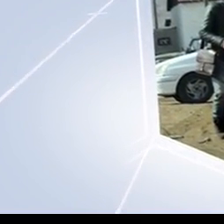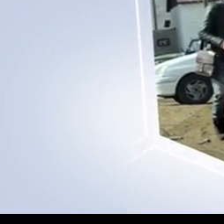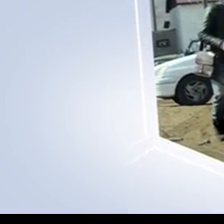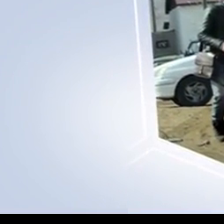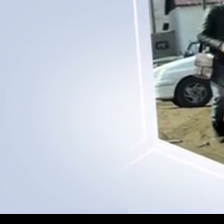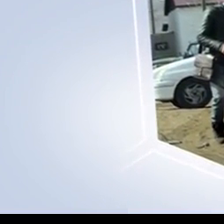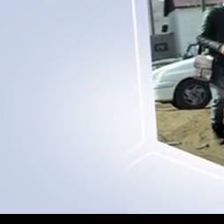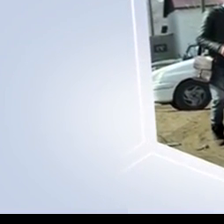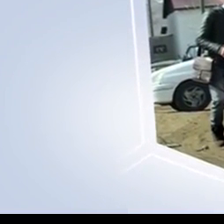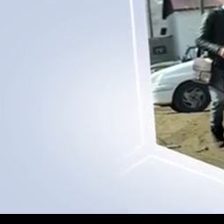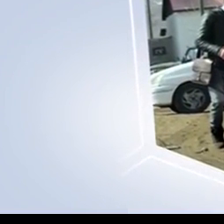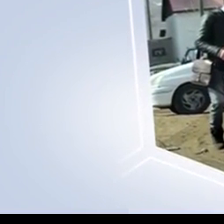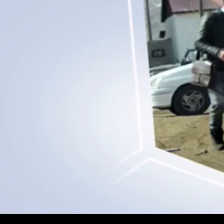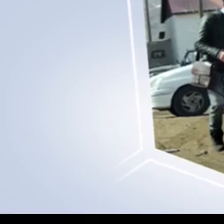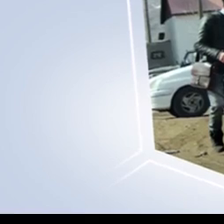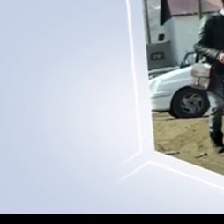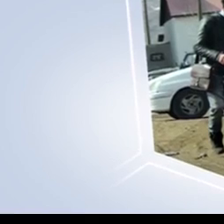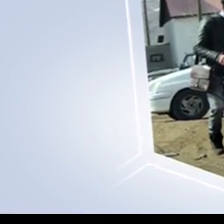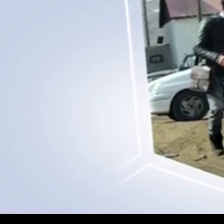ཁེ པའུན སྤྱིའི